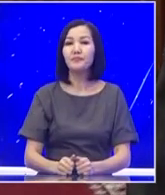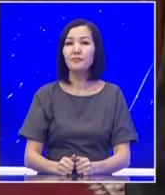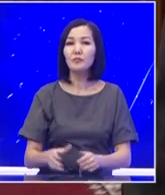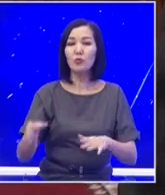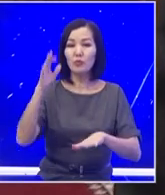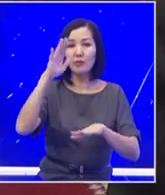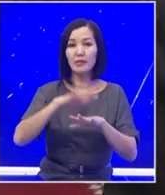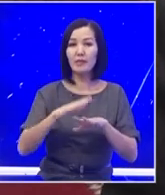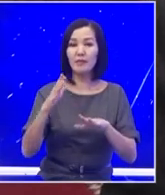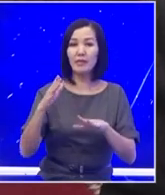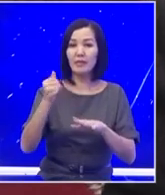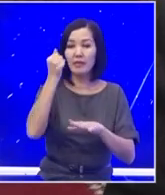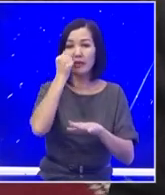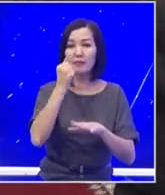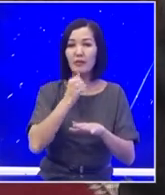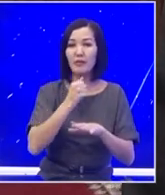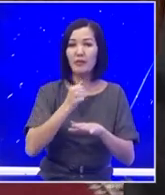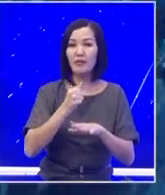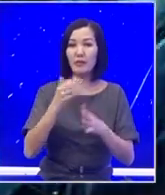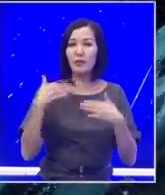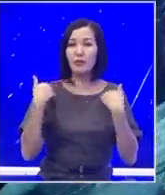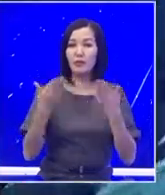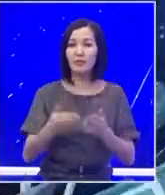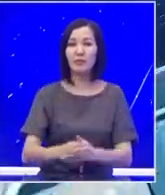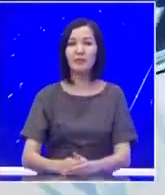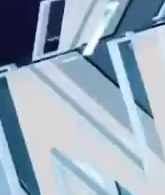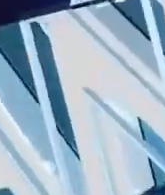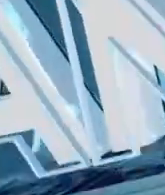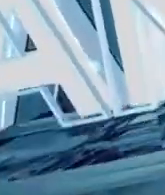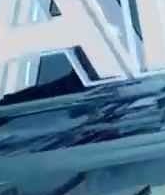Оғысынды жолы болсын. Көп қуаныш тілеймін.